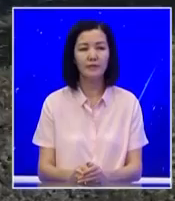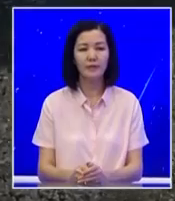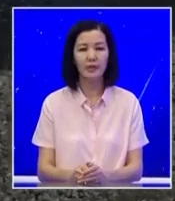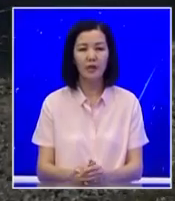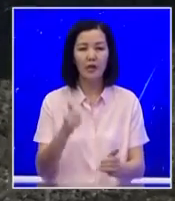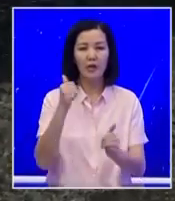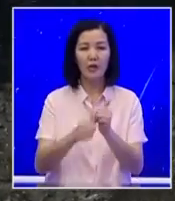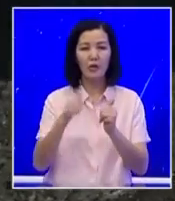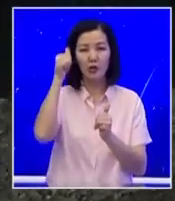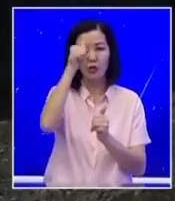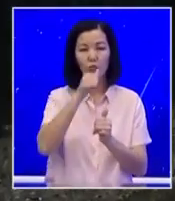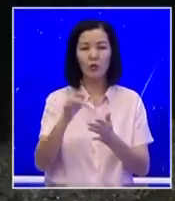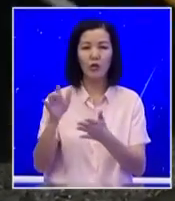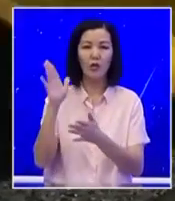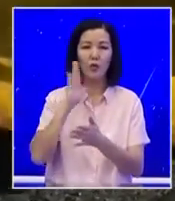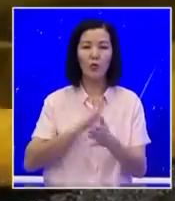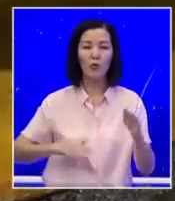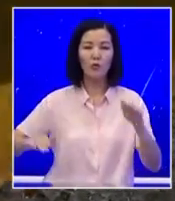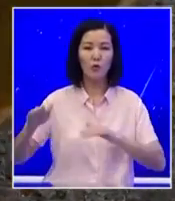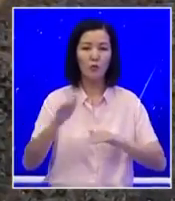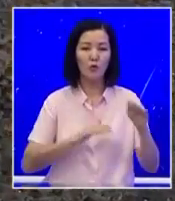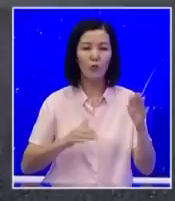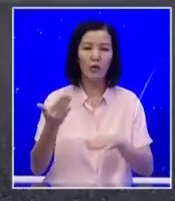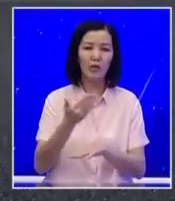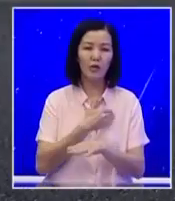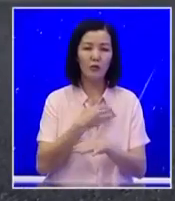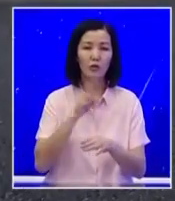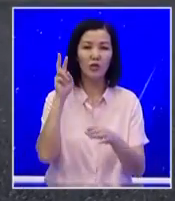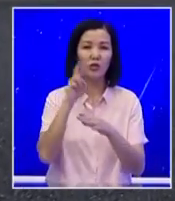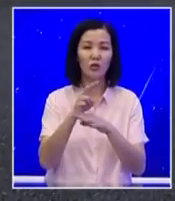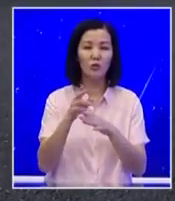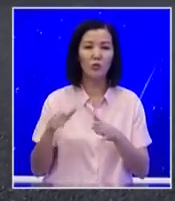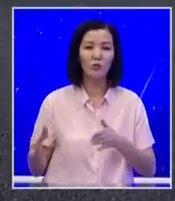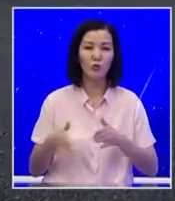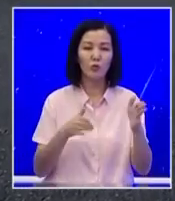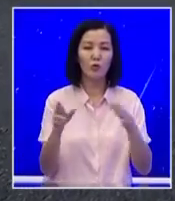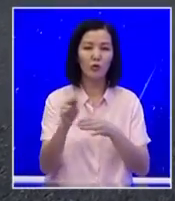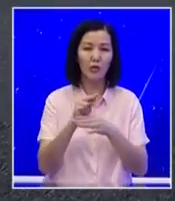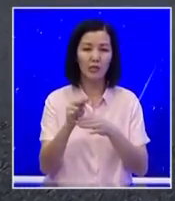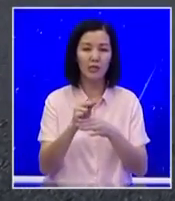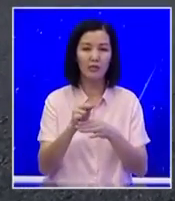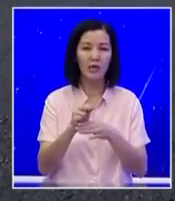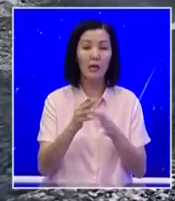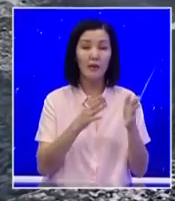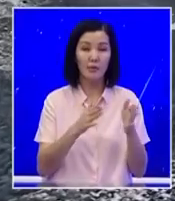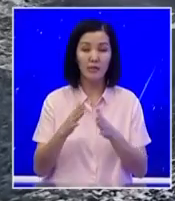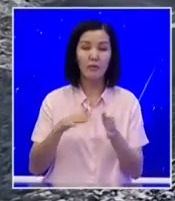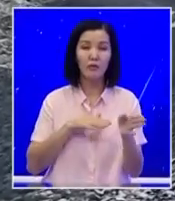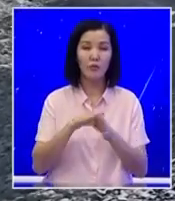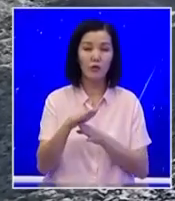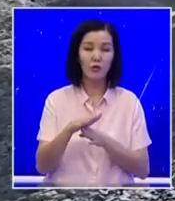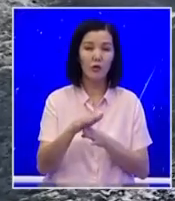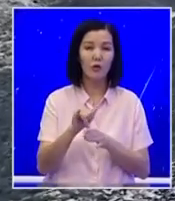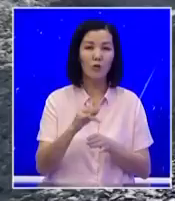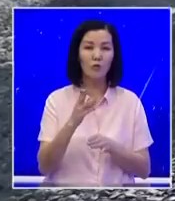Жыл сайын көлді қызықтап келушілер көп ақ, бәрінің бір қалауы оған жету жолы жасалса болатын. Бірте-бірте орындалып келеді. Биыл